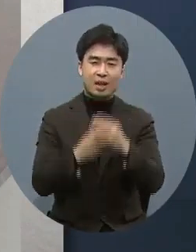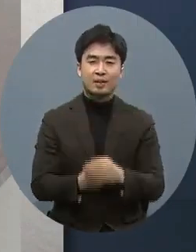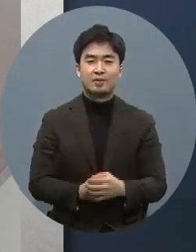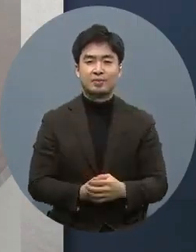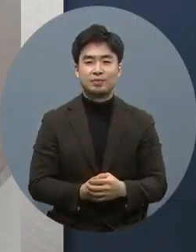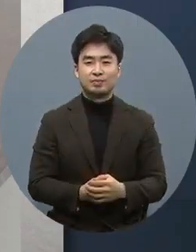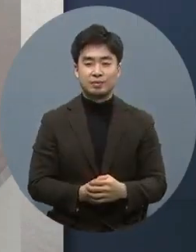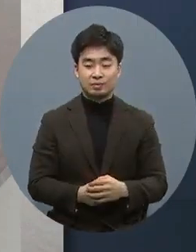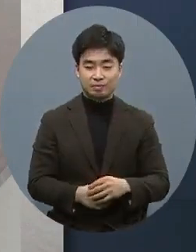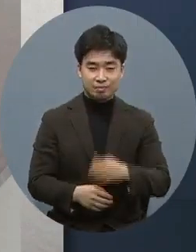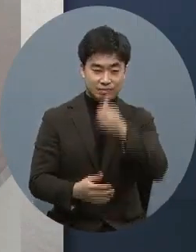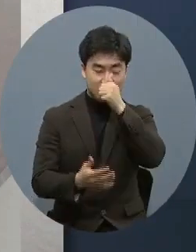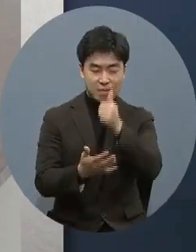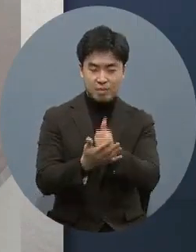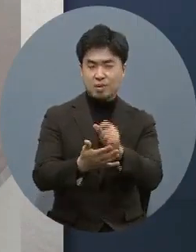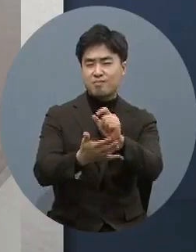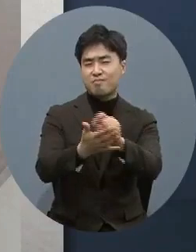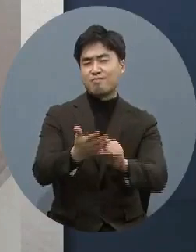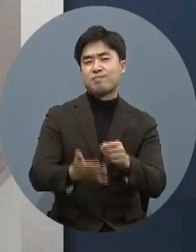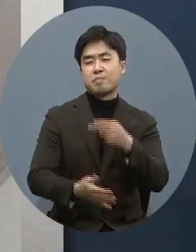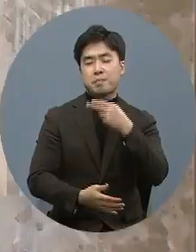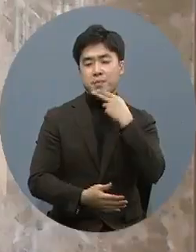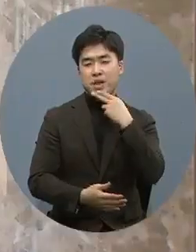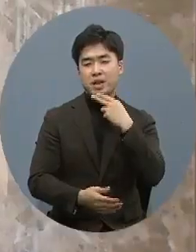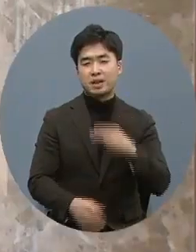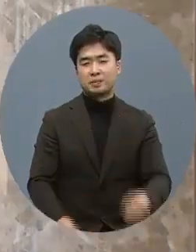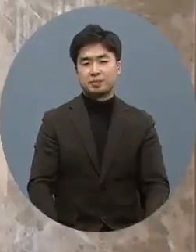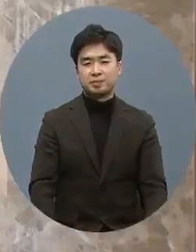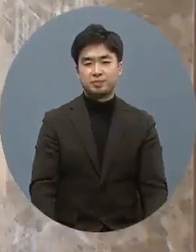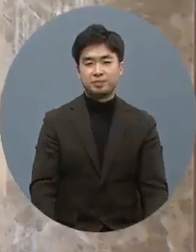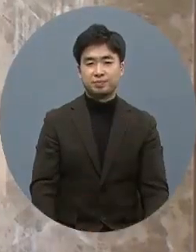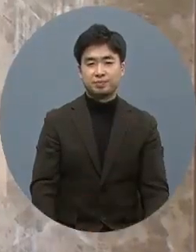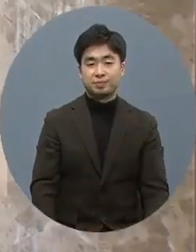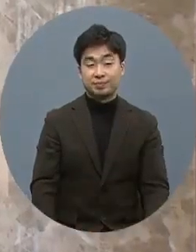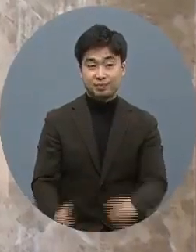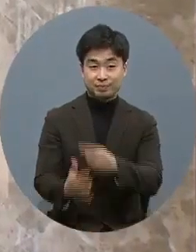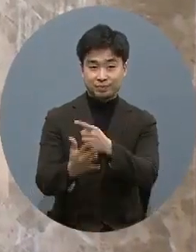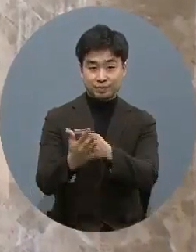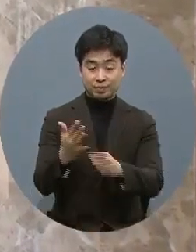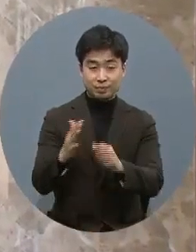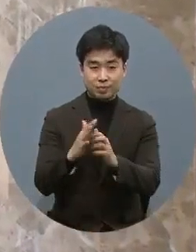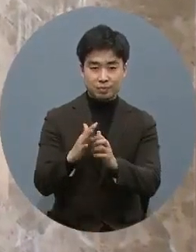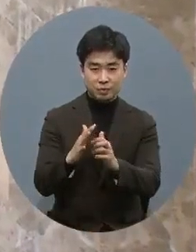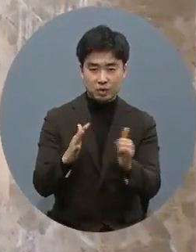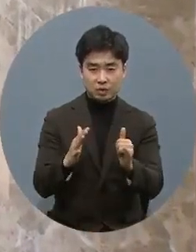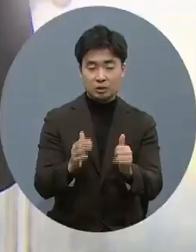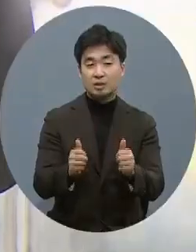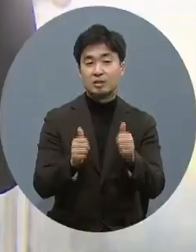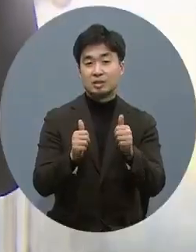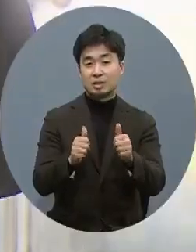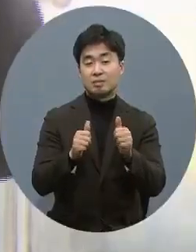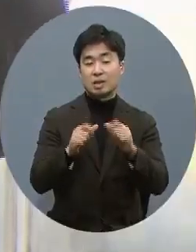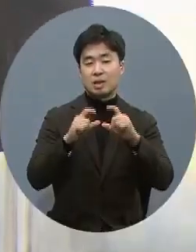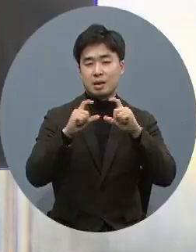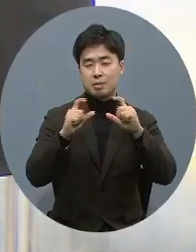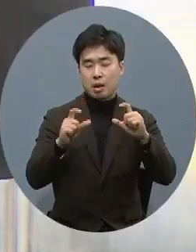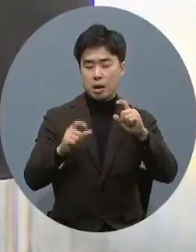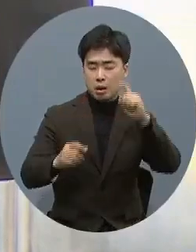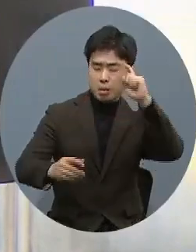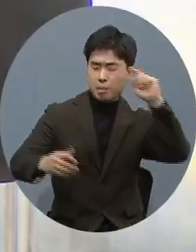받은 전력이 기록에 남지도 않습니다 피해자의 가족은이 같은 재판 결과를 받아들일 수